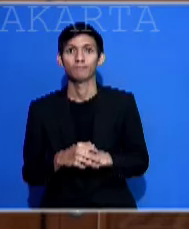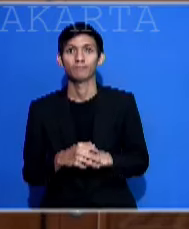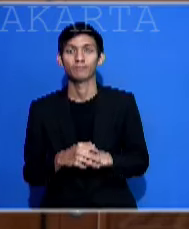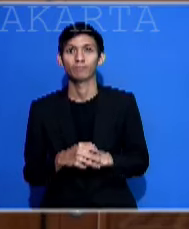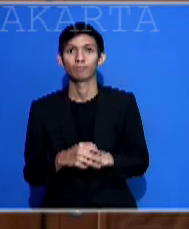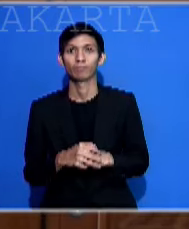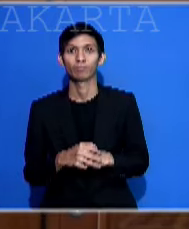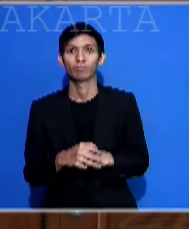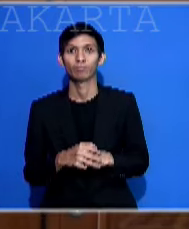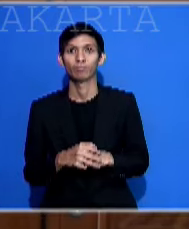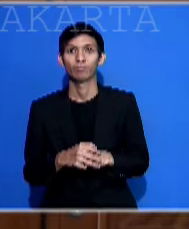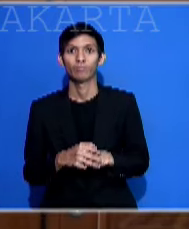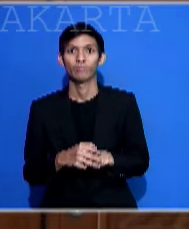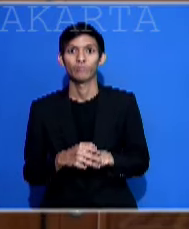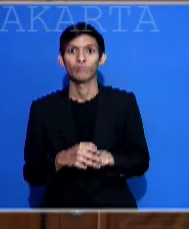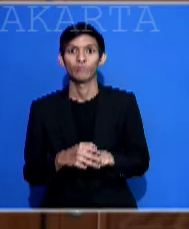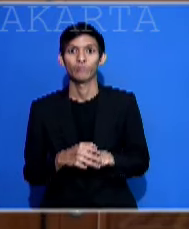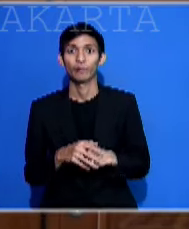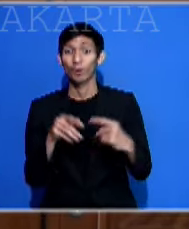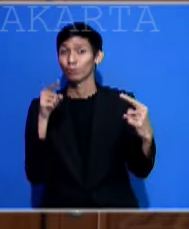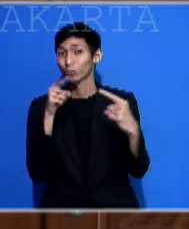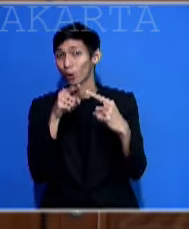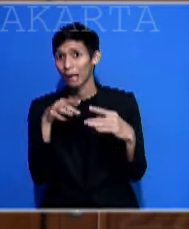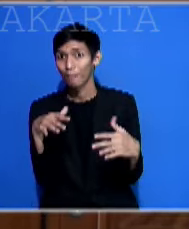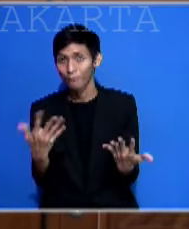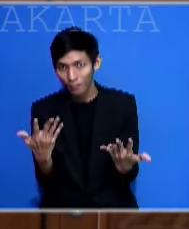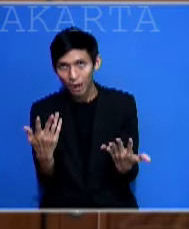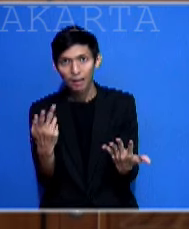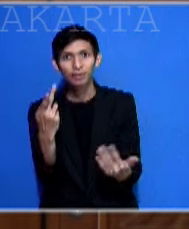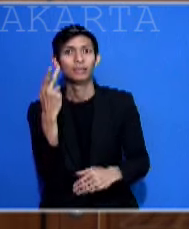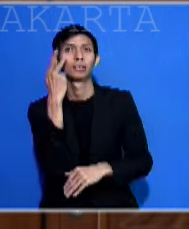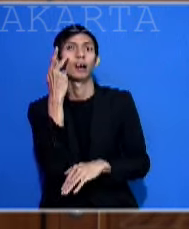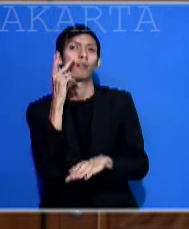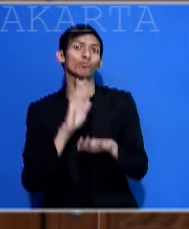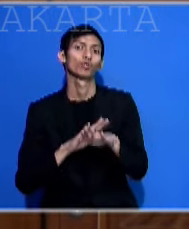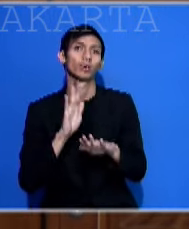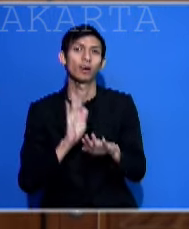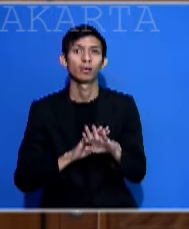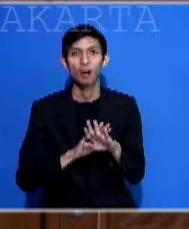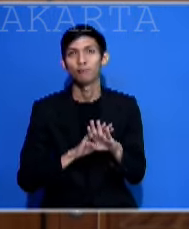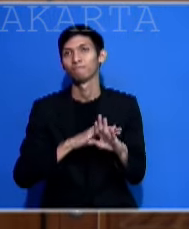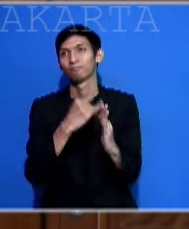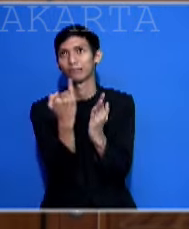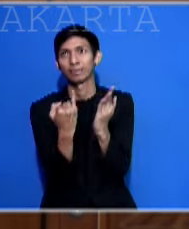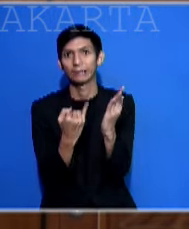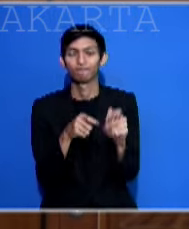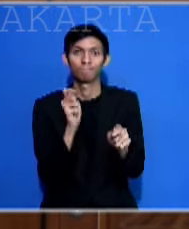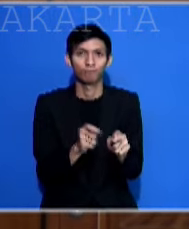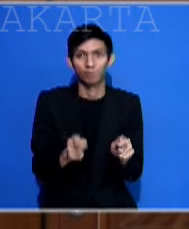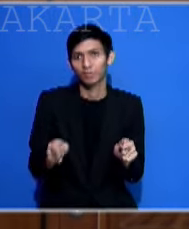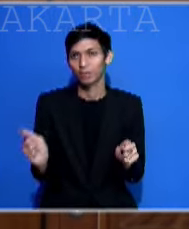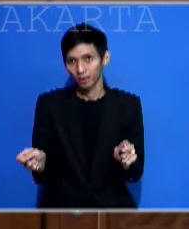Para pemirsa, salah setunggaling kupiyo kangge nglestantunaken seni karawitan, Pemerintah Kabupaten Bantul ngawontenaken